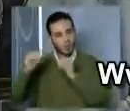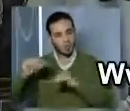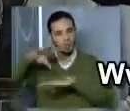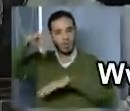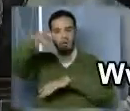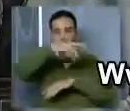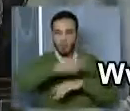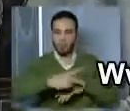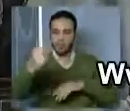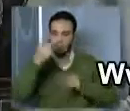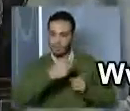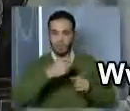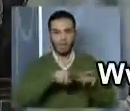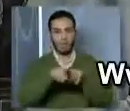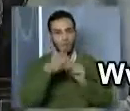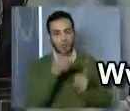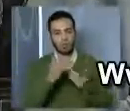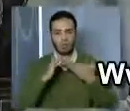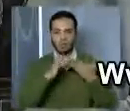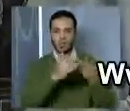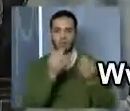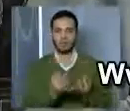في العروبه في كل شيء.